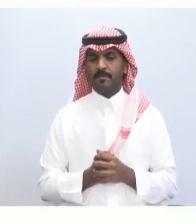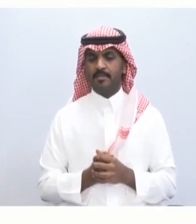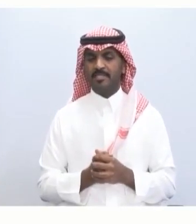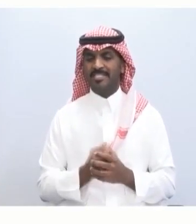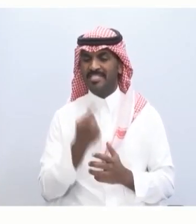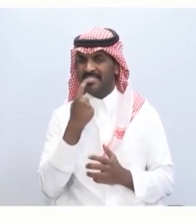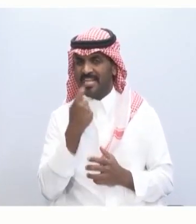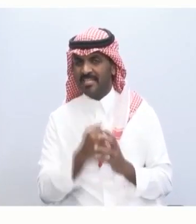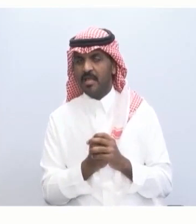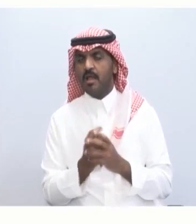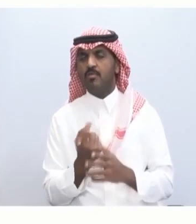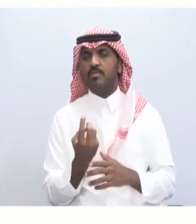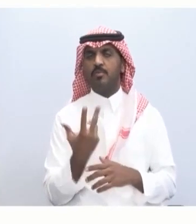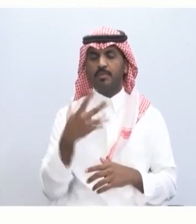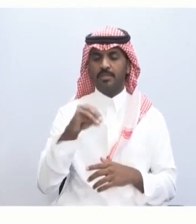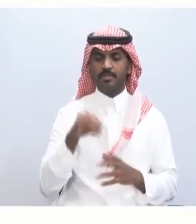عام